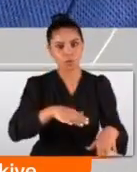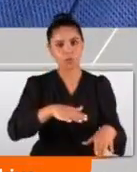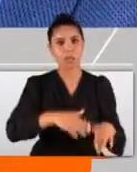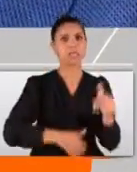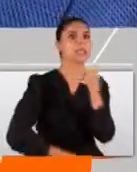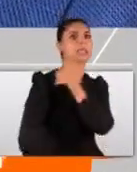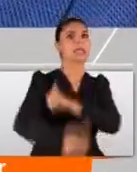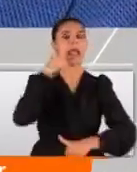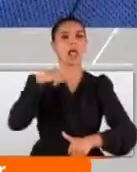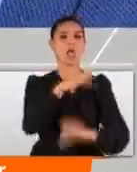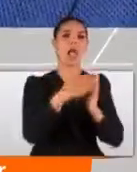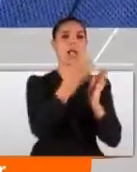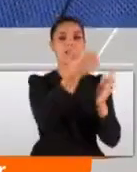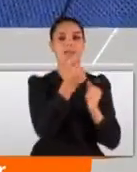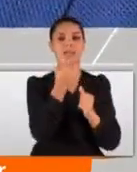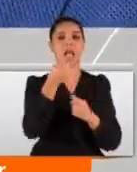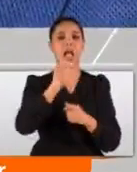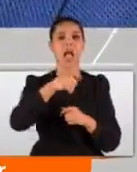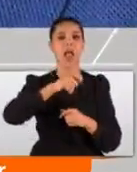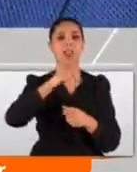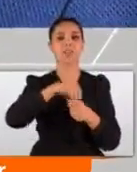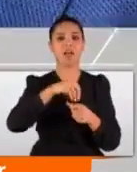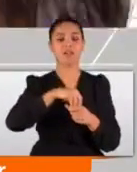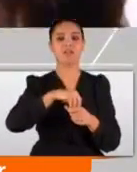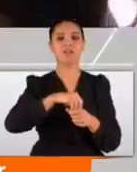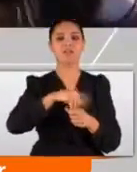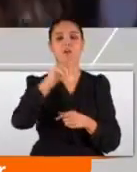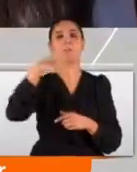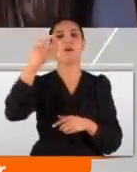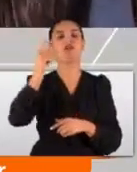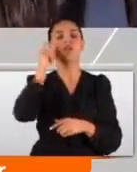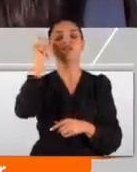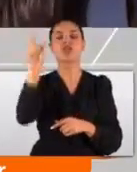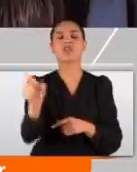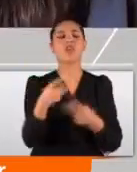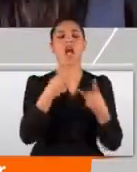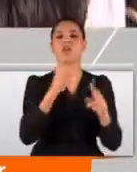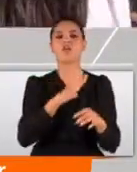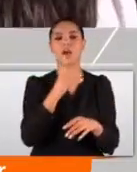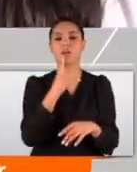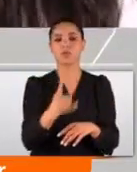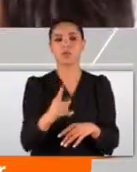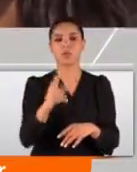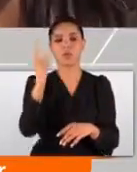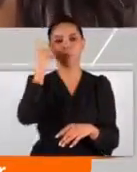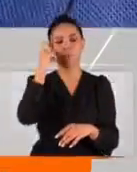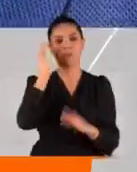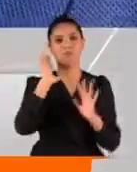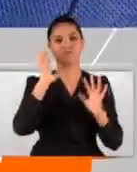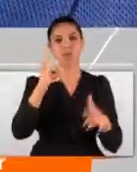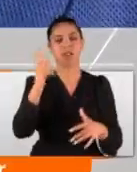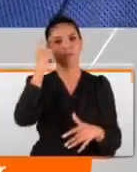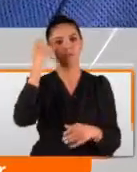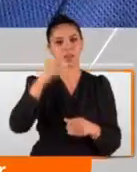yoldan gidip telefonu almak istiyoruz. Ama anahtarımız için nasıl olsa çilingir var diyebiliyoruz. Her şey artık çok fazla biliyoruz ve bu beynimize fazla geliyor bence.